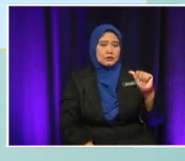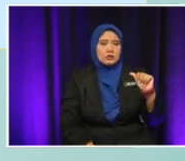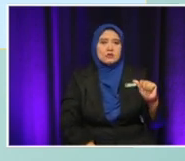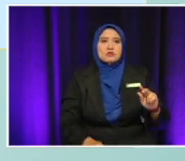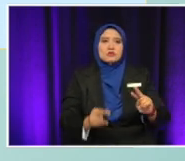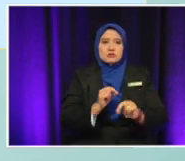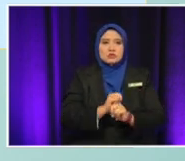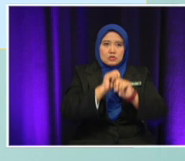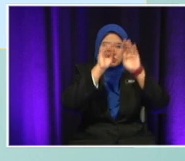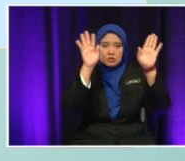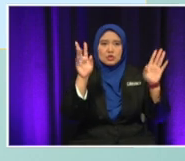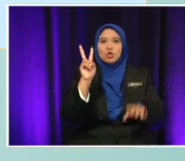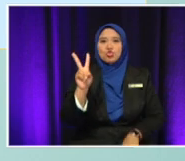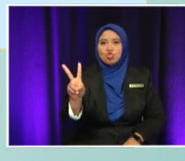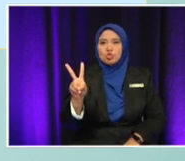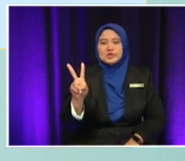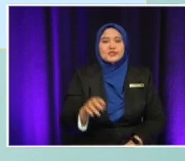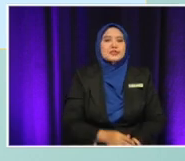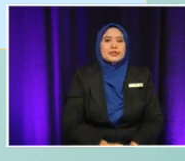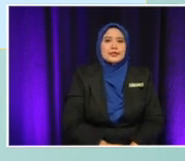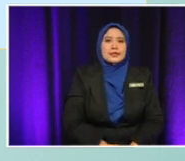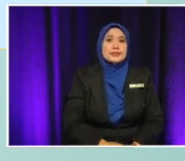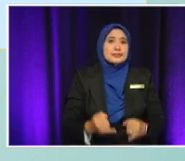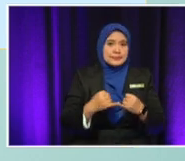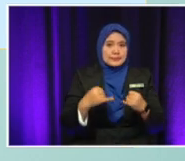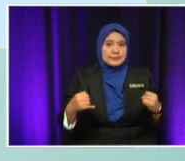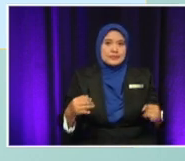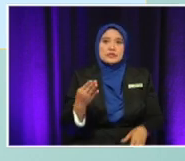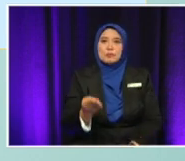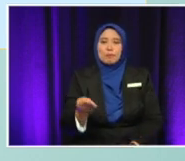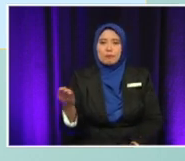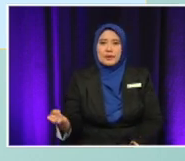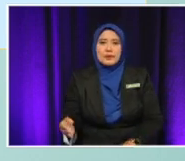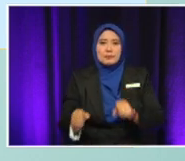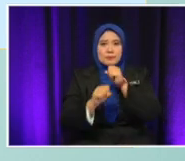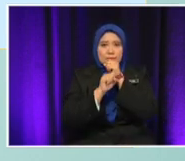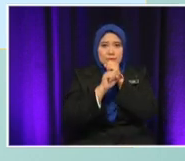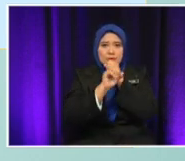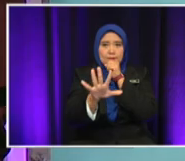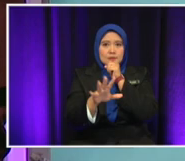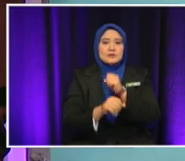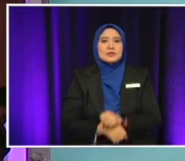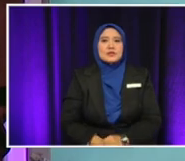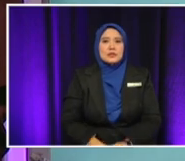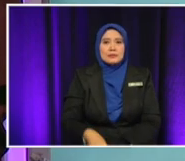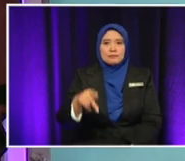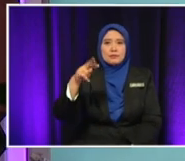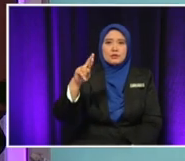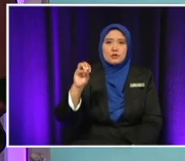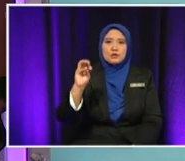promosi jadi tidak ingat Apakah itu bahan promosi baik oke kita lihat